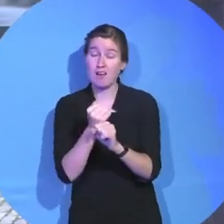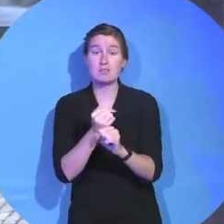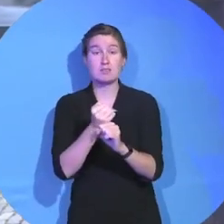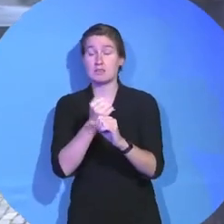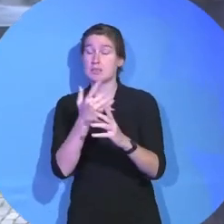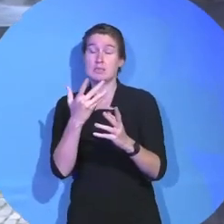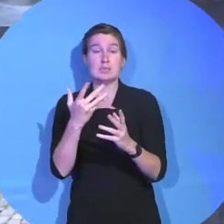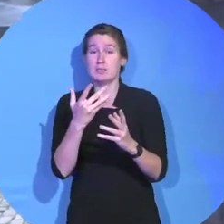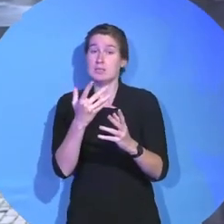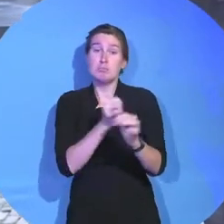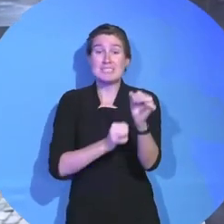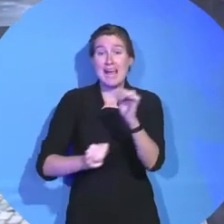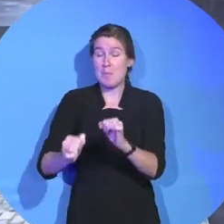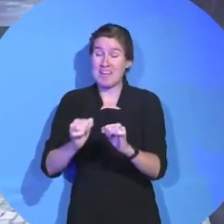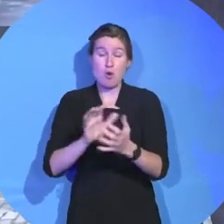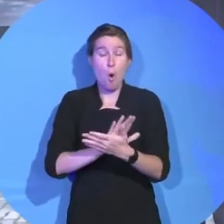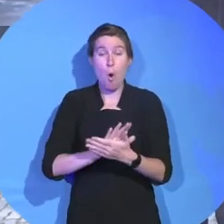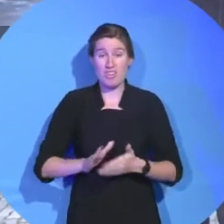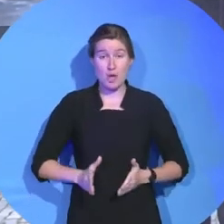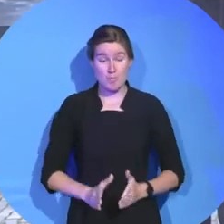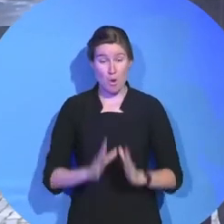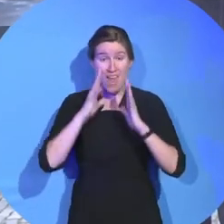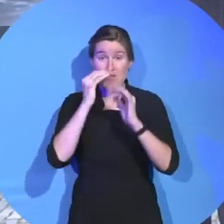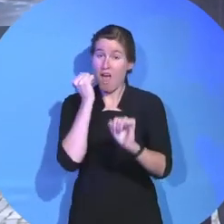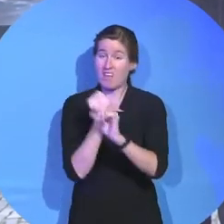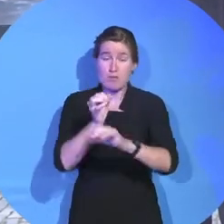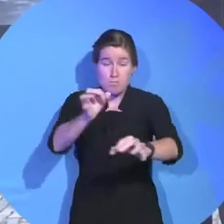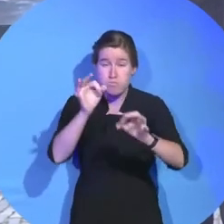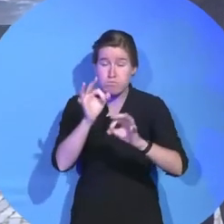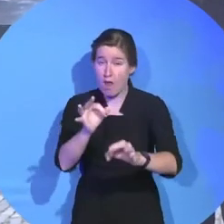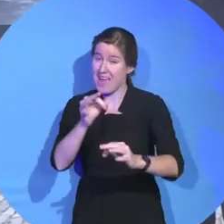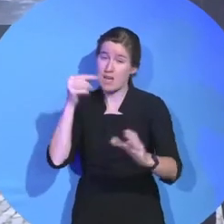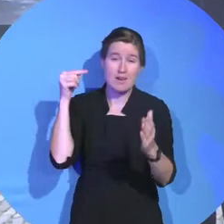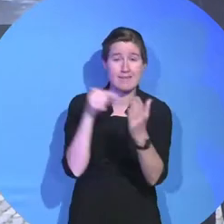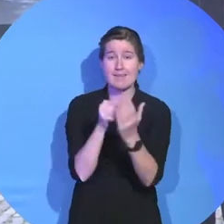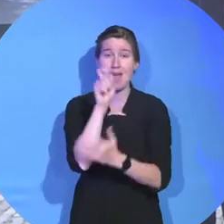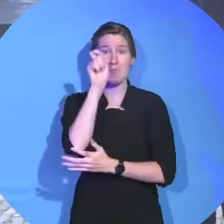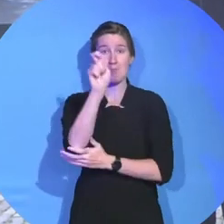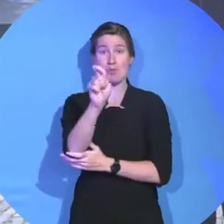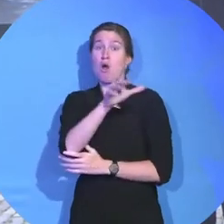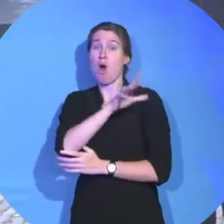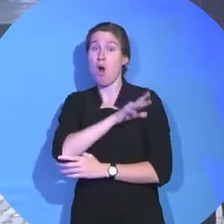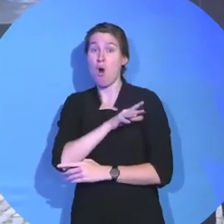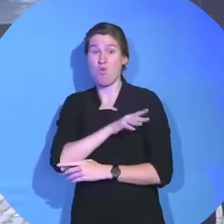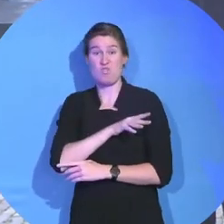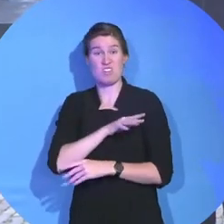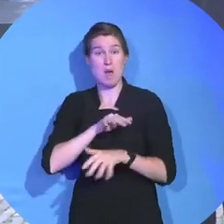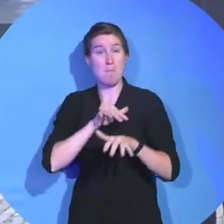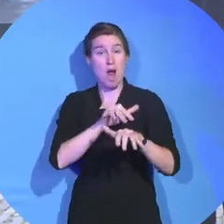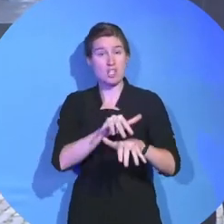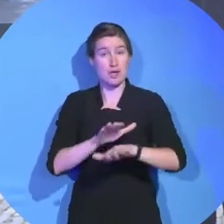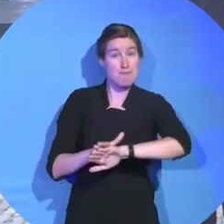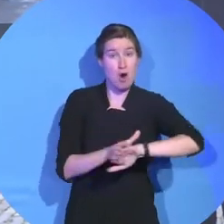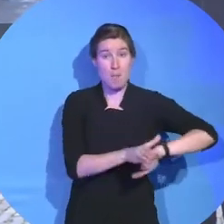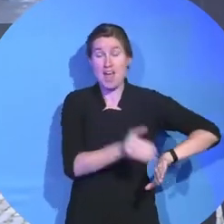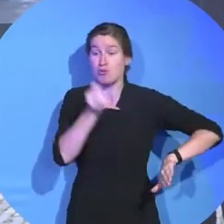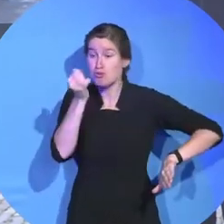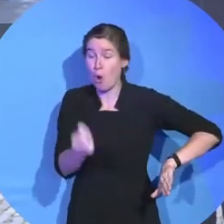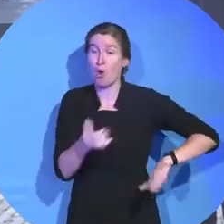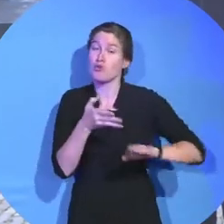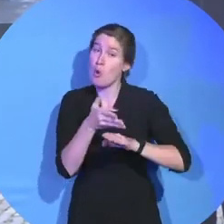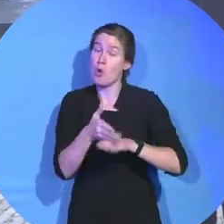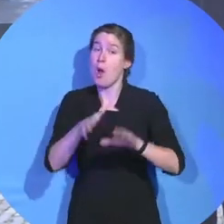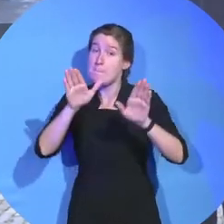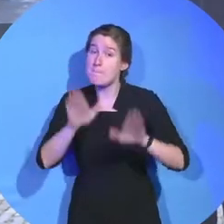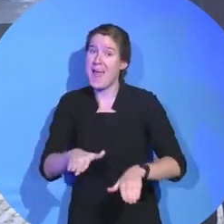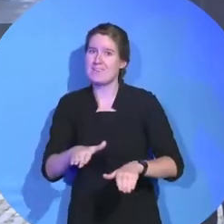van ongeboren leven, is voor ons een speerpunt waar we op alle mogelijke manieren ook na de Mars voor het Leven aandacht voor zullen blijven vragen. Ja.